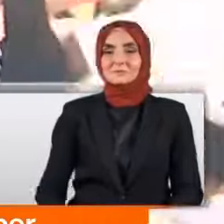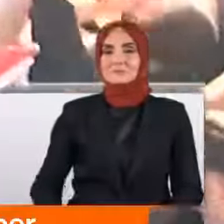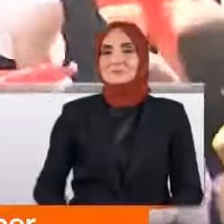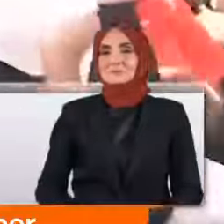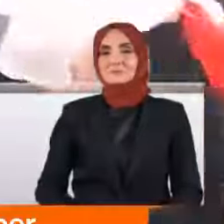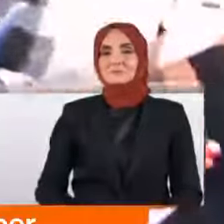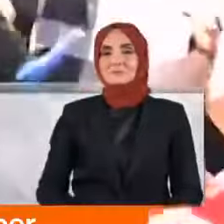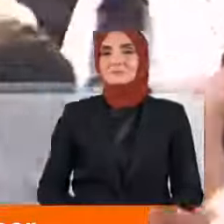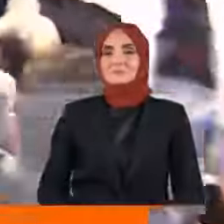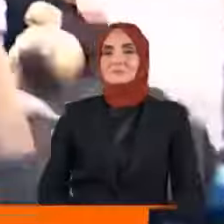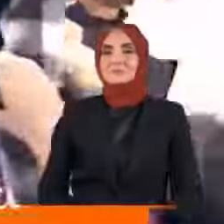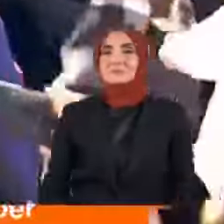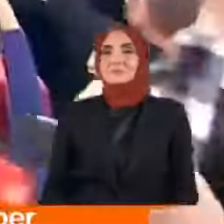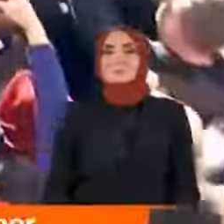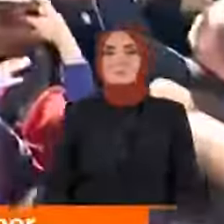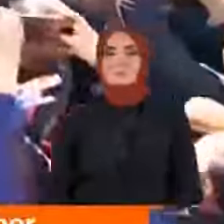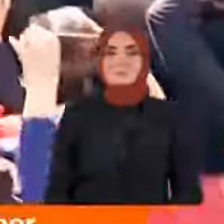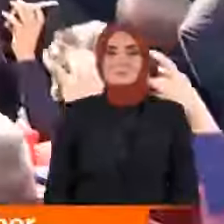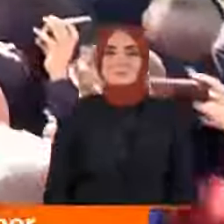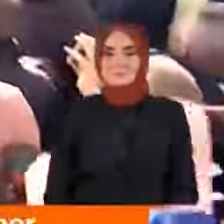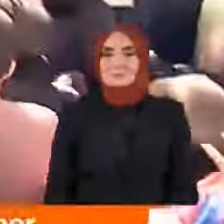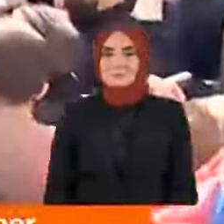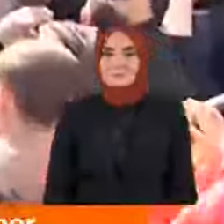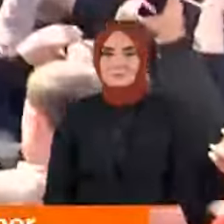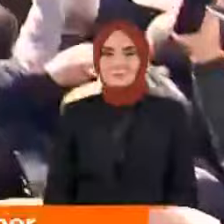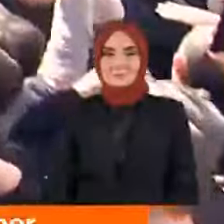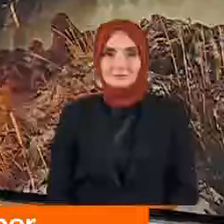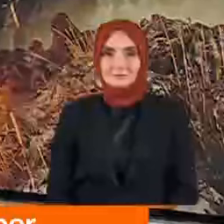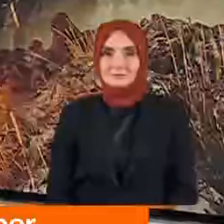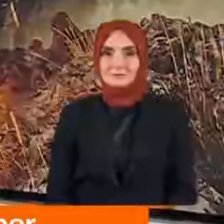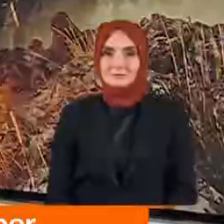Çalışıp hizmet etmeye hazırız ve kararlıyız.